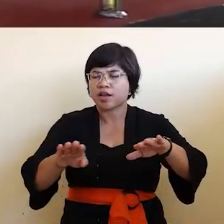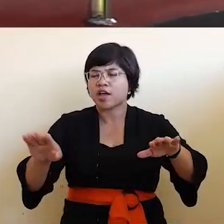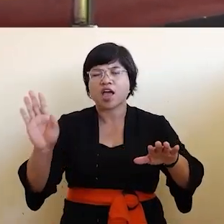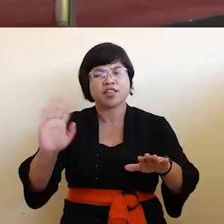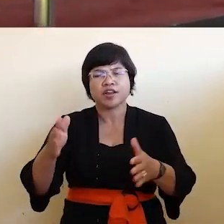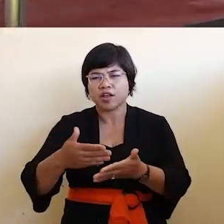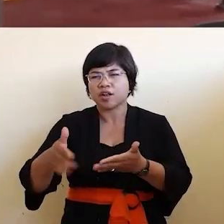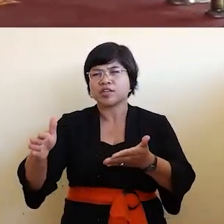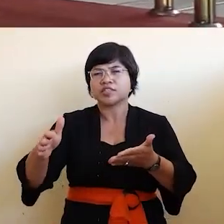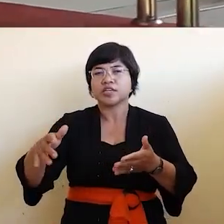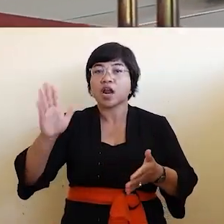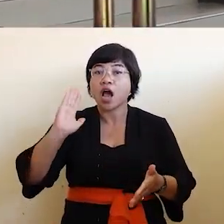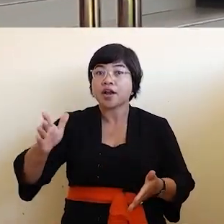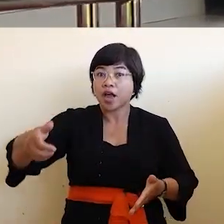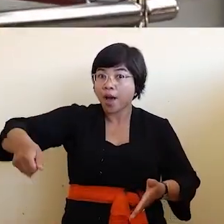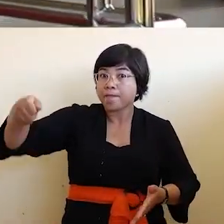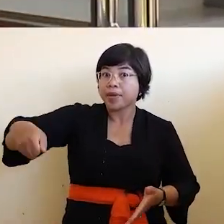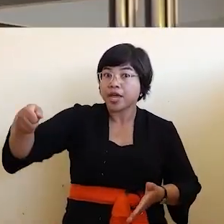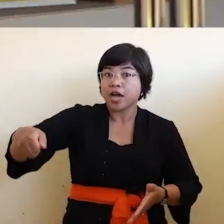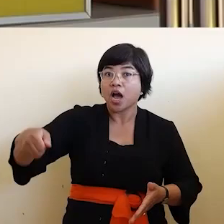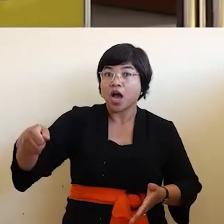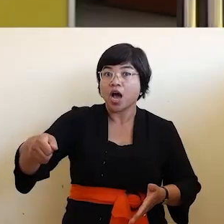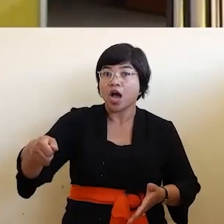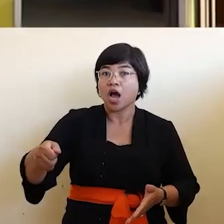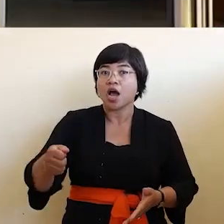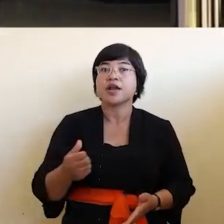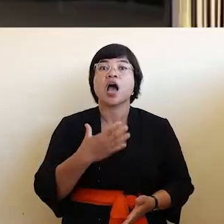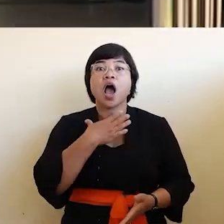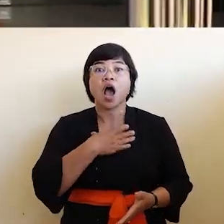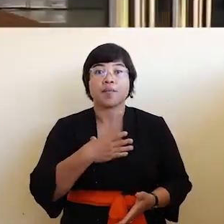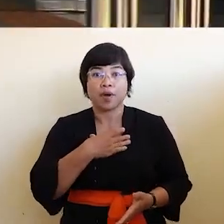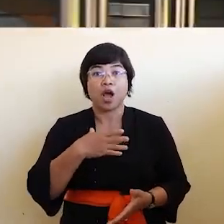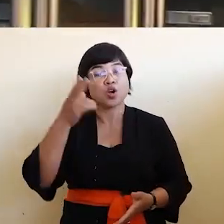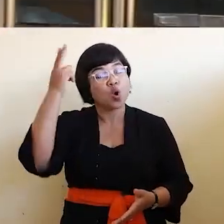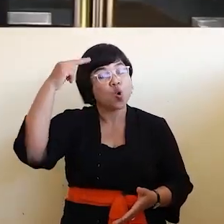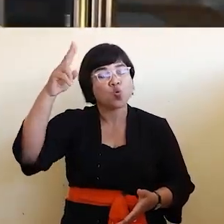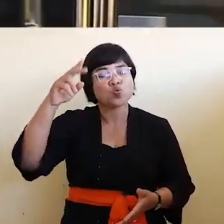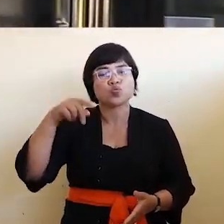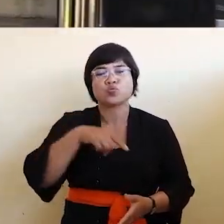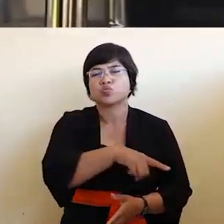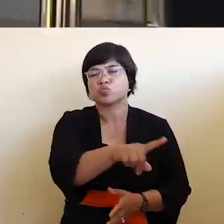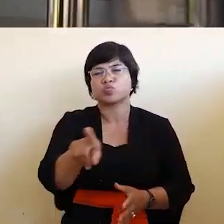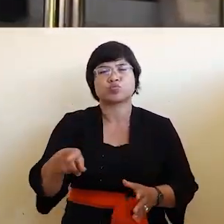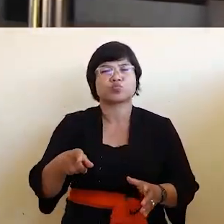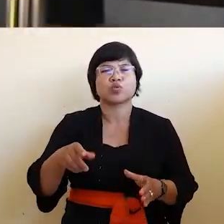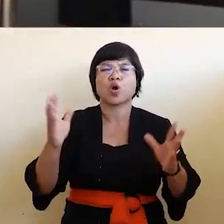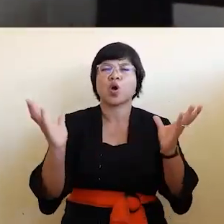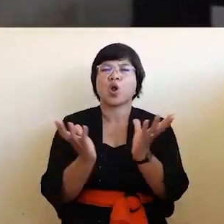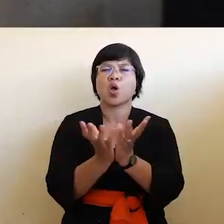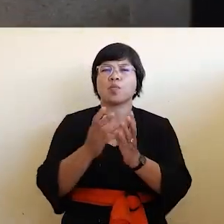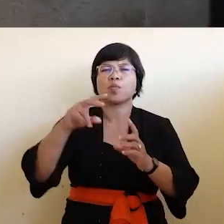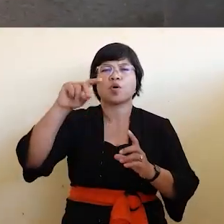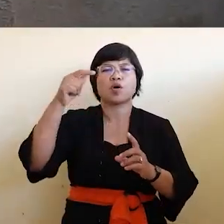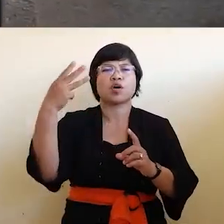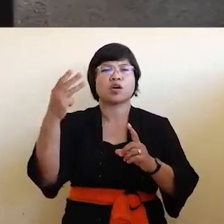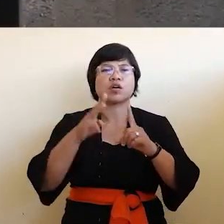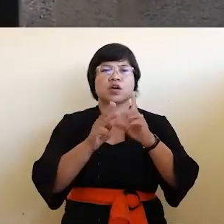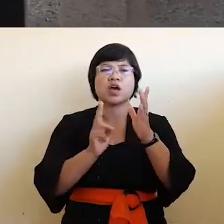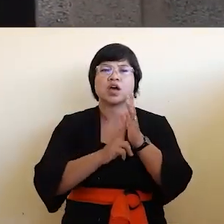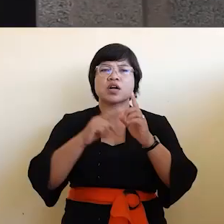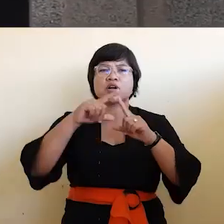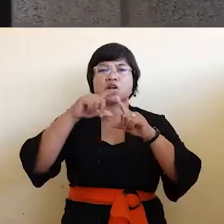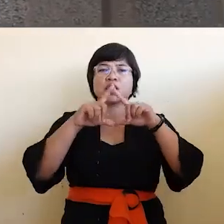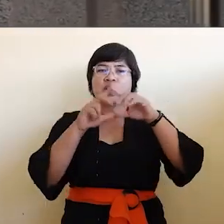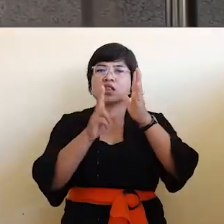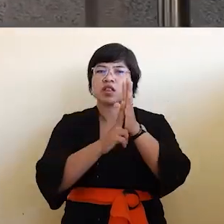yang tidak licin dengan pegangan pengaman untuk memudahkan pengguna dari kelompok rentan mengakses